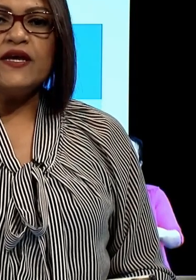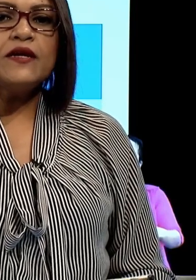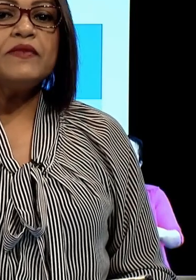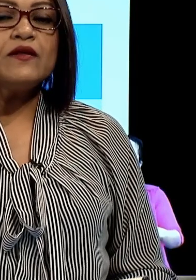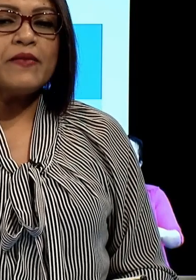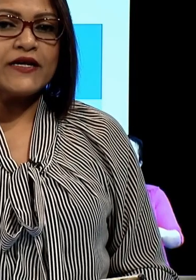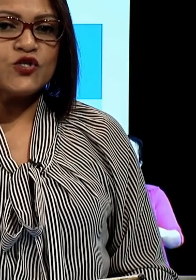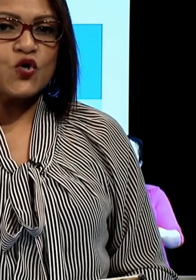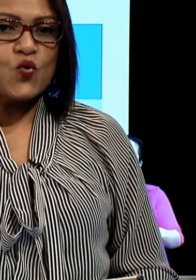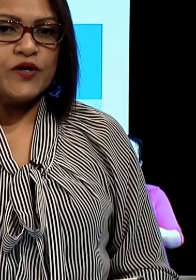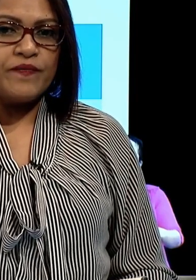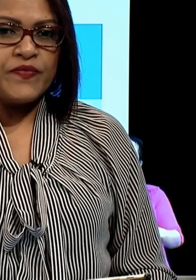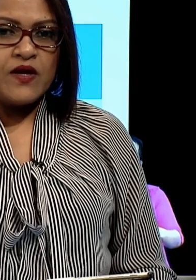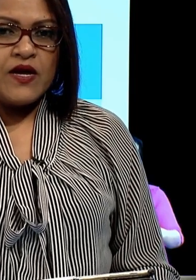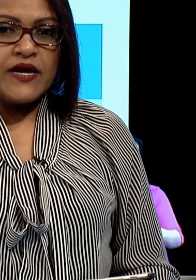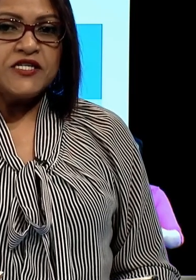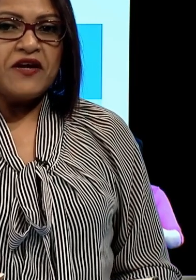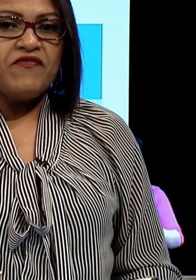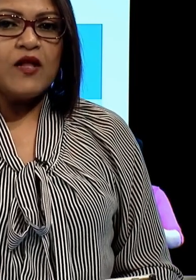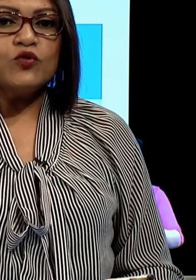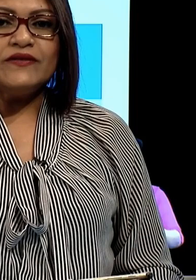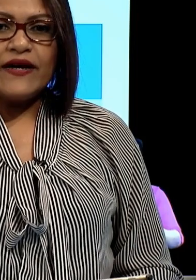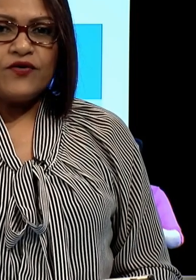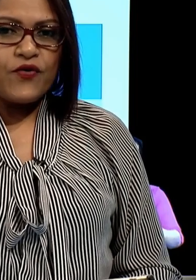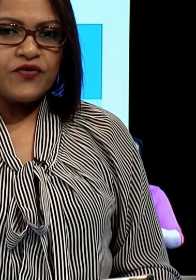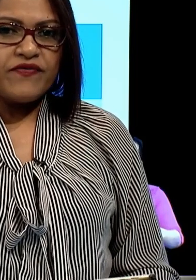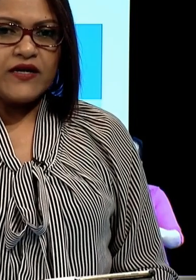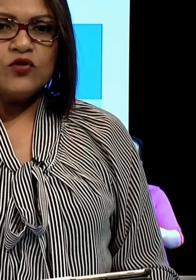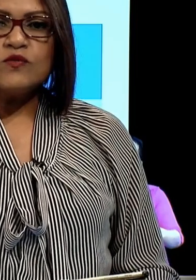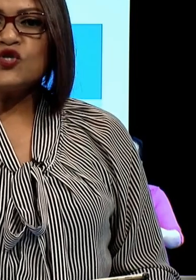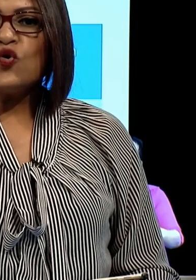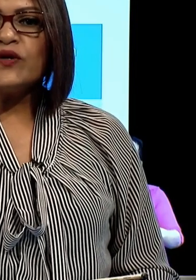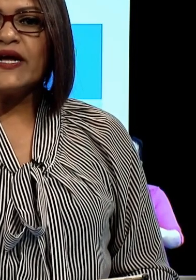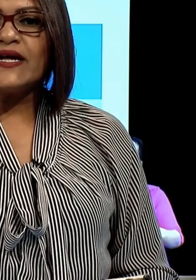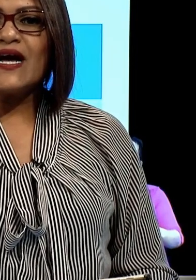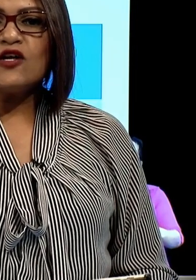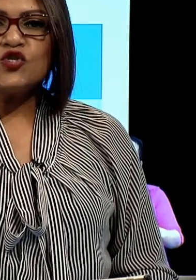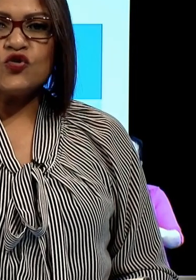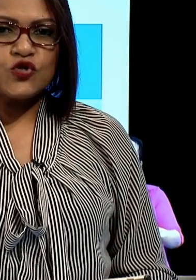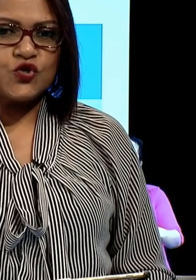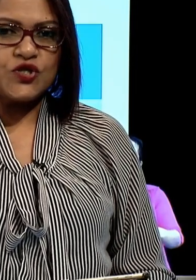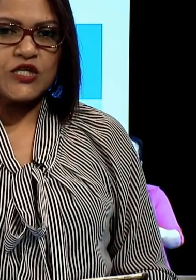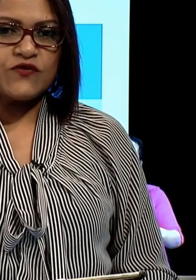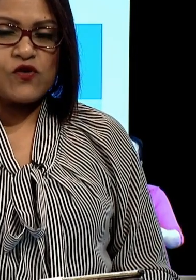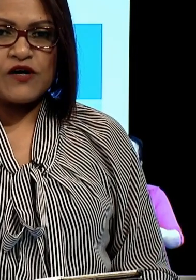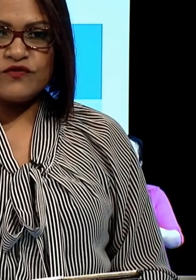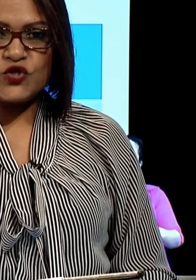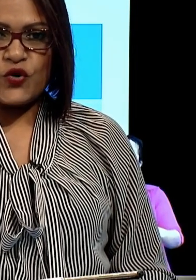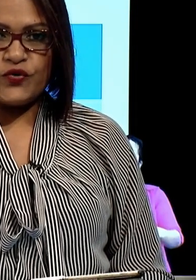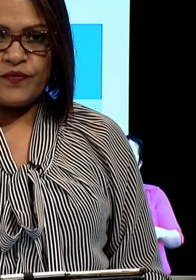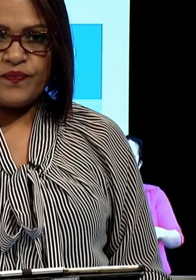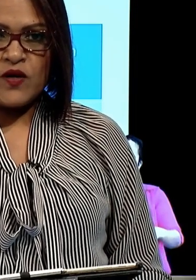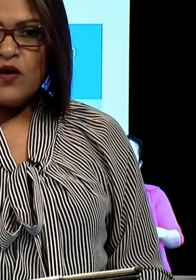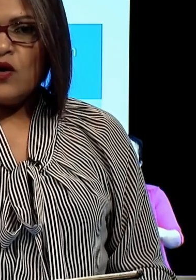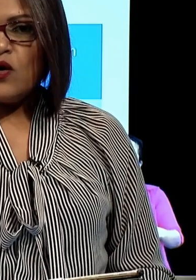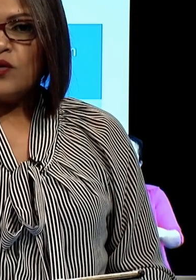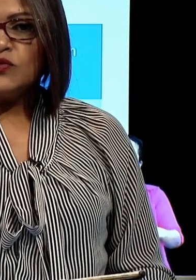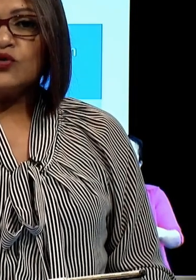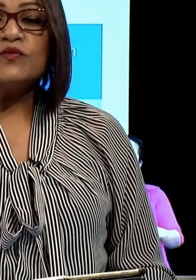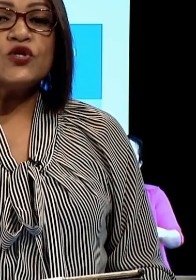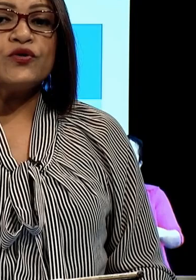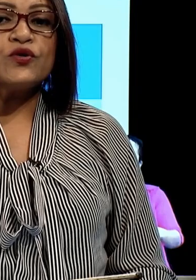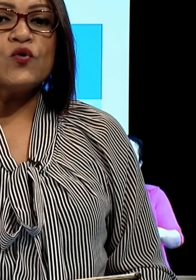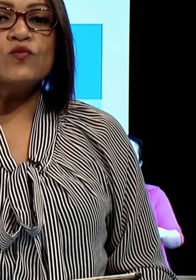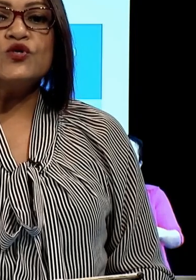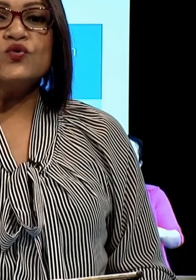VOJ en middelbare scholen. Er zijn wel modellen uitgewerkt om het schooljaar alsnog succesvol af te sluiten. Om